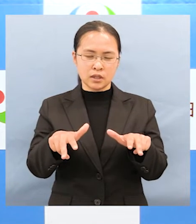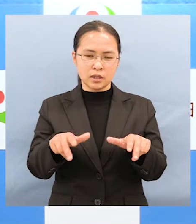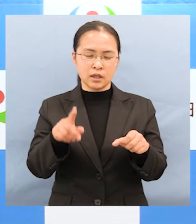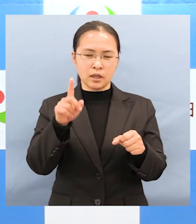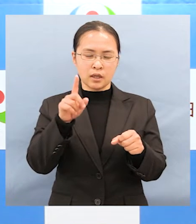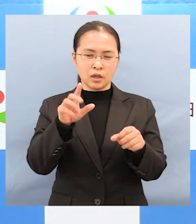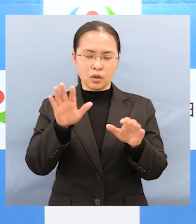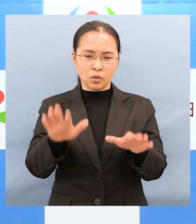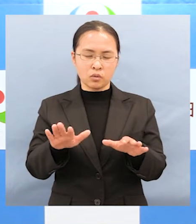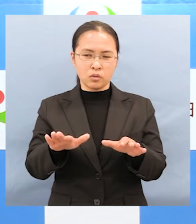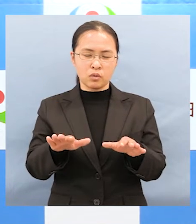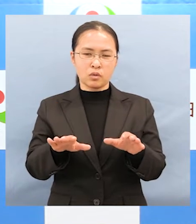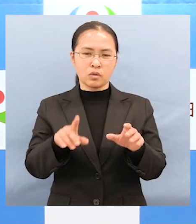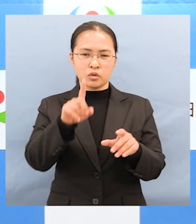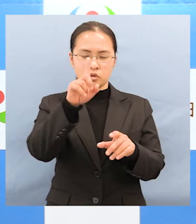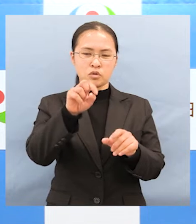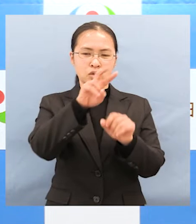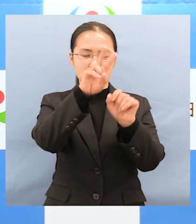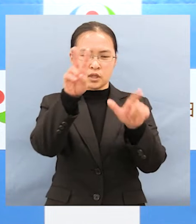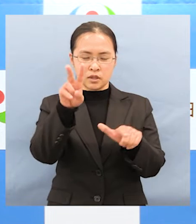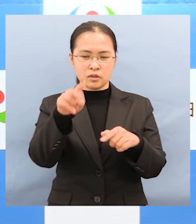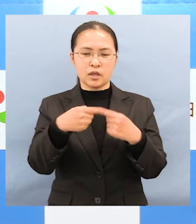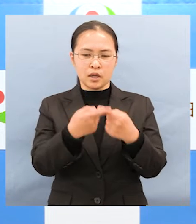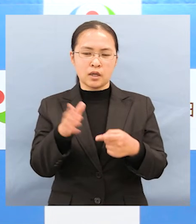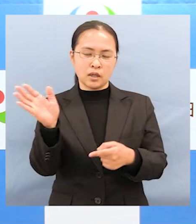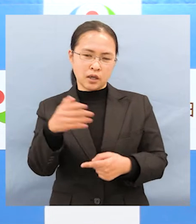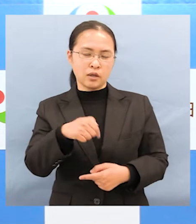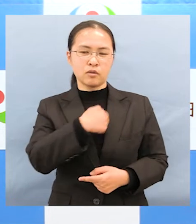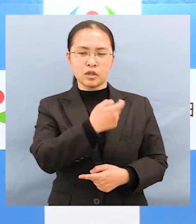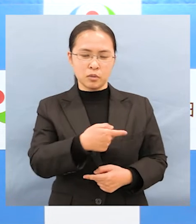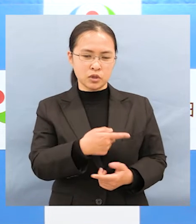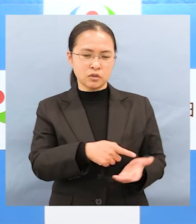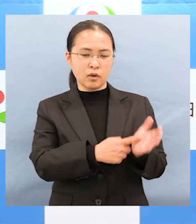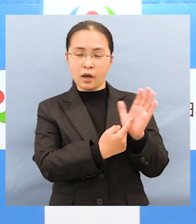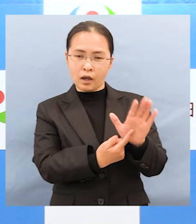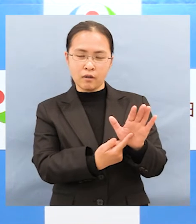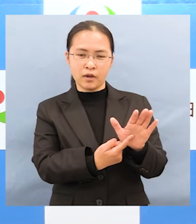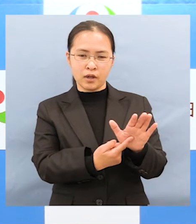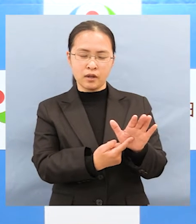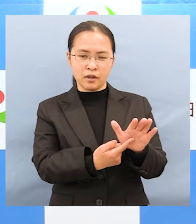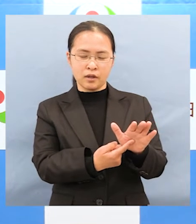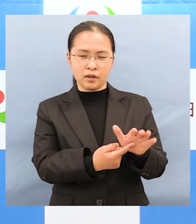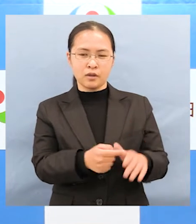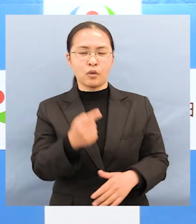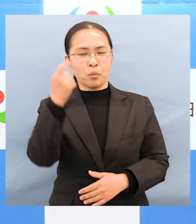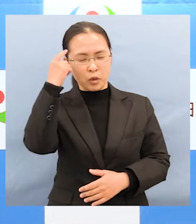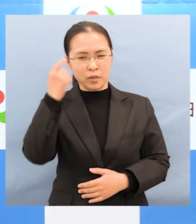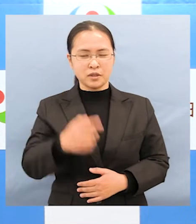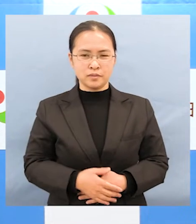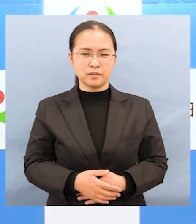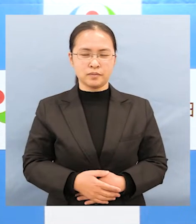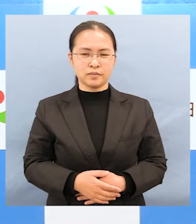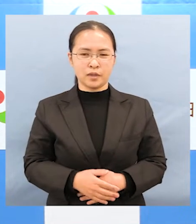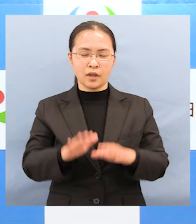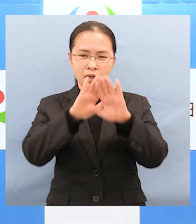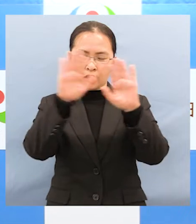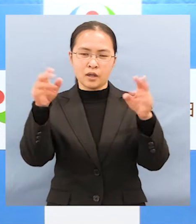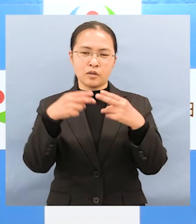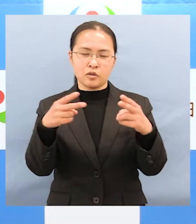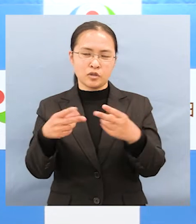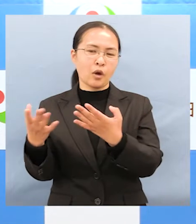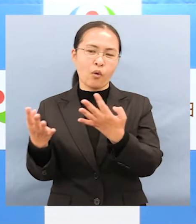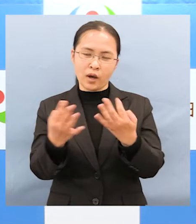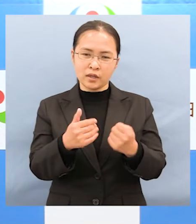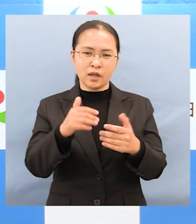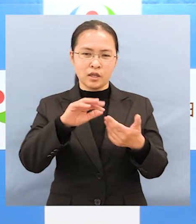末に、この12月に入ってからの気持ちの表れかなというふうに思っております。明るいニュースが多か